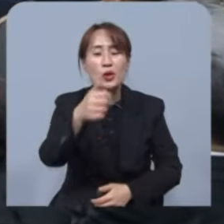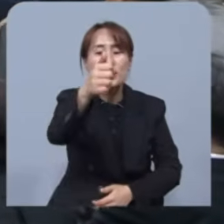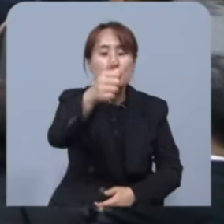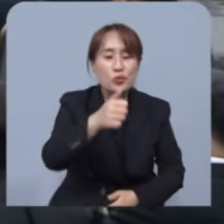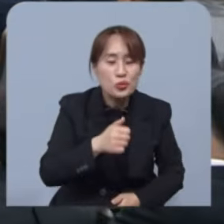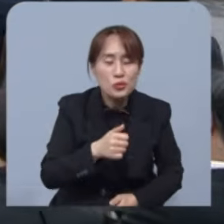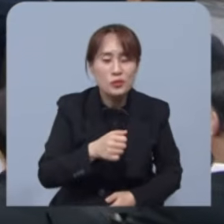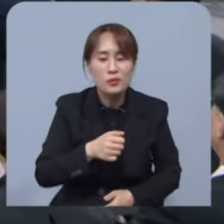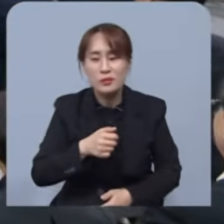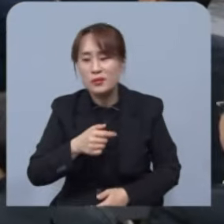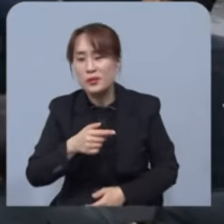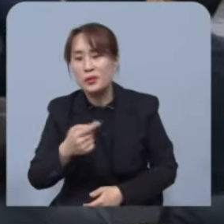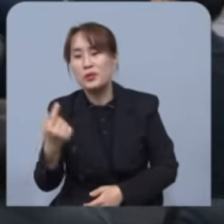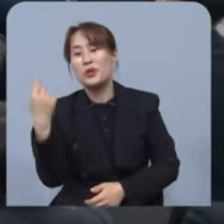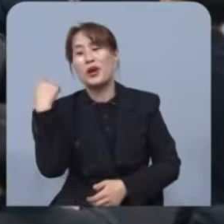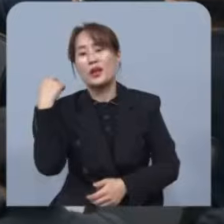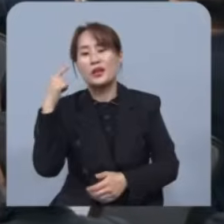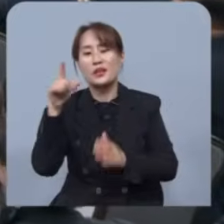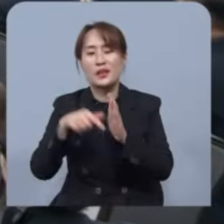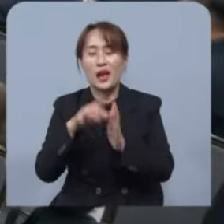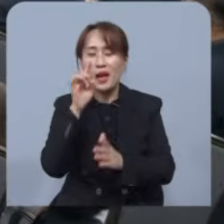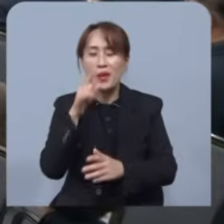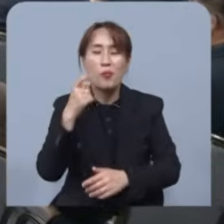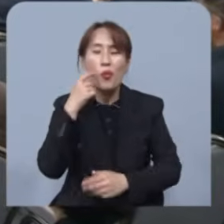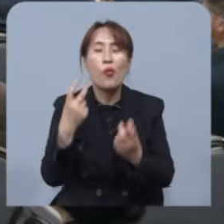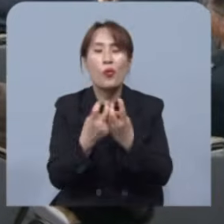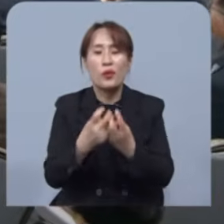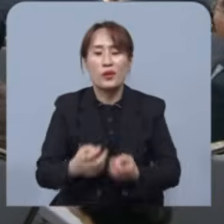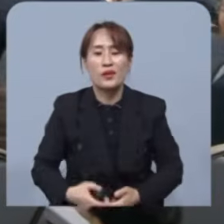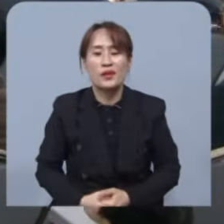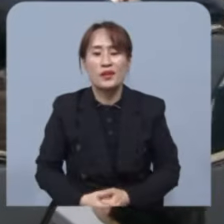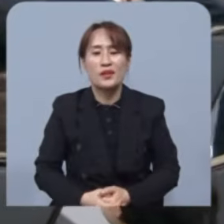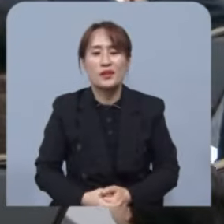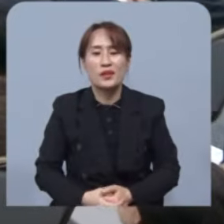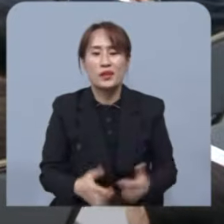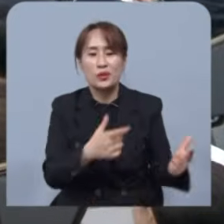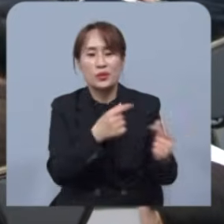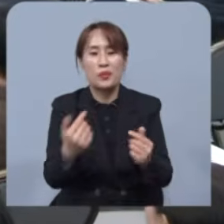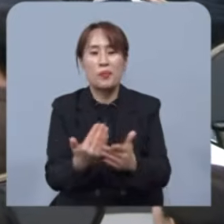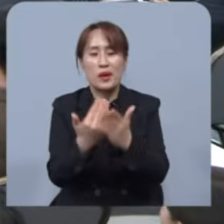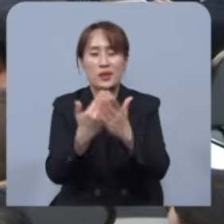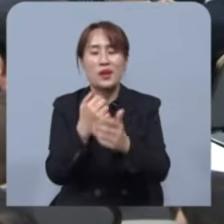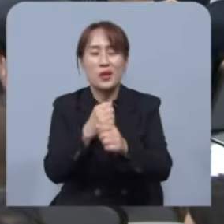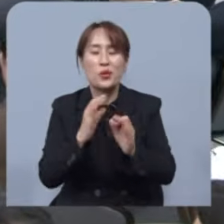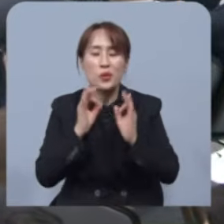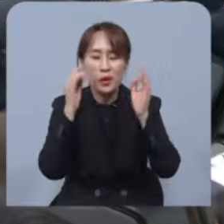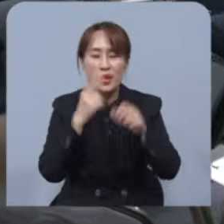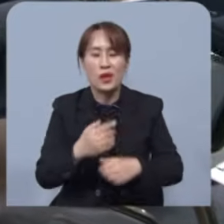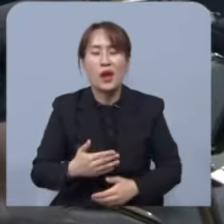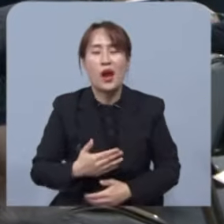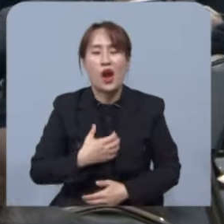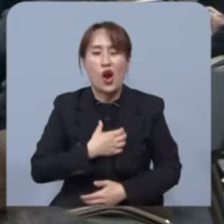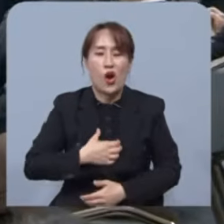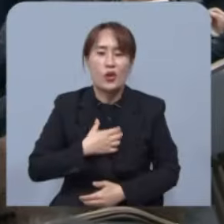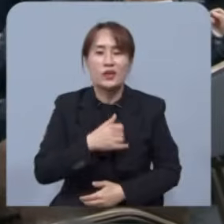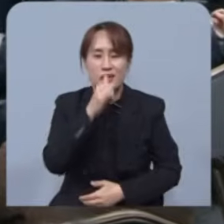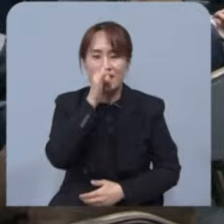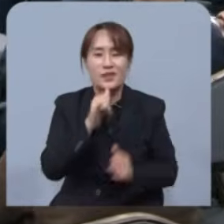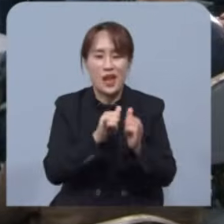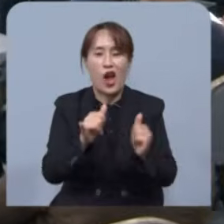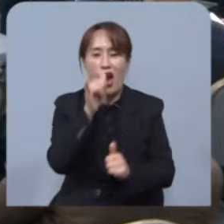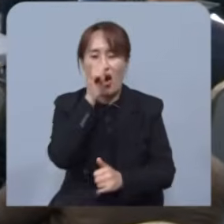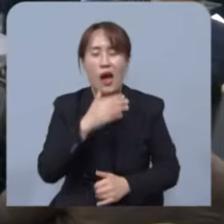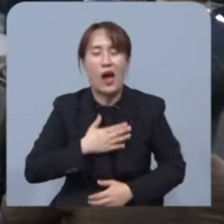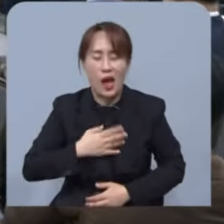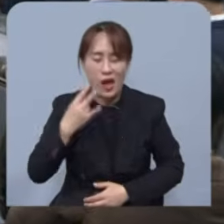하다가 나중에 뒤에 갔다 시간 안 돼서 못하면 어떡할 거예요? 균형 발전을 이뤄가도록 하겠습니다. 불안감을 가지고 계신 분이 많다.